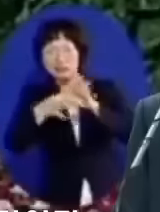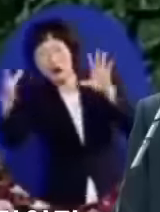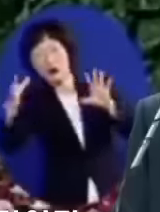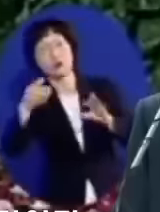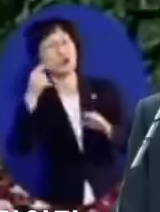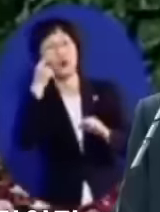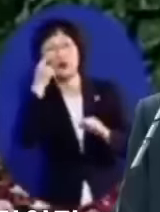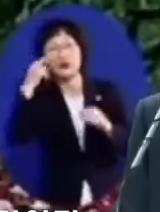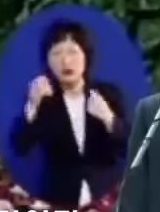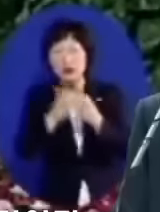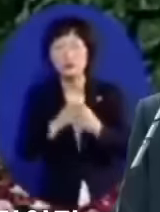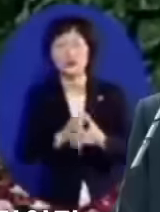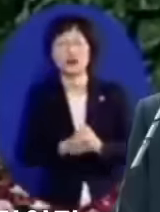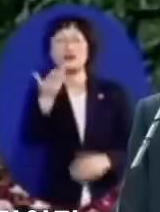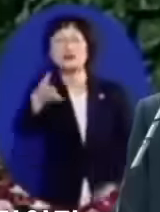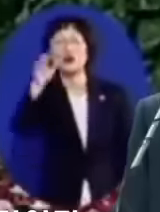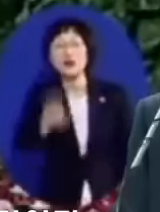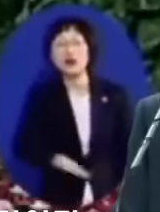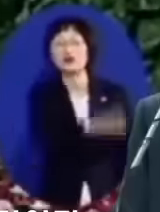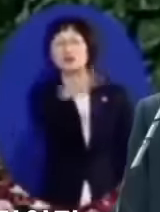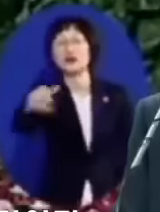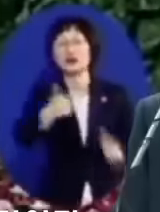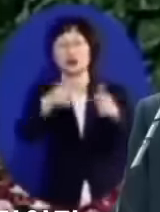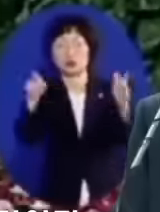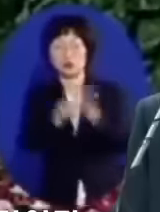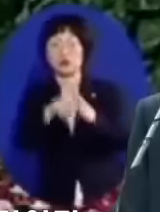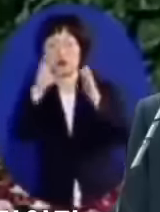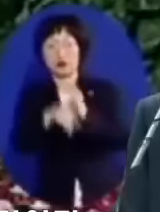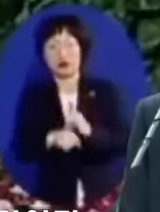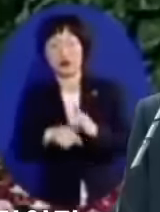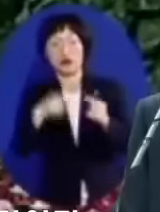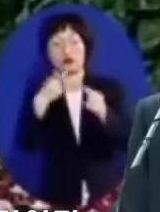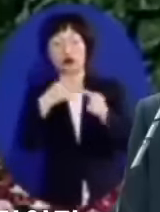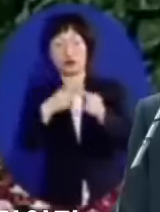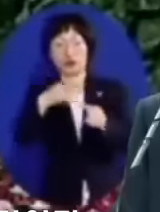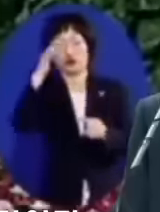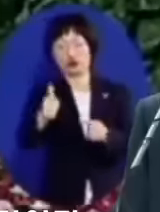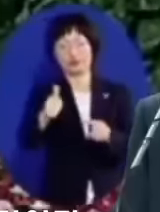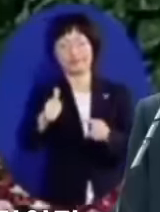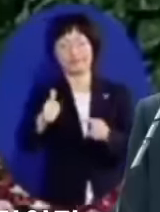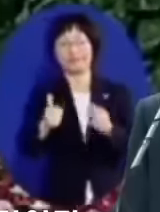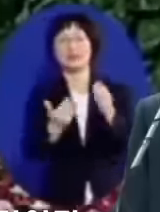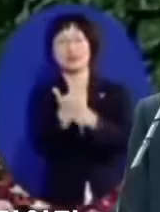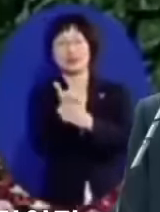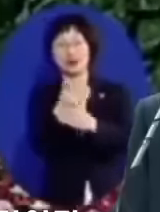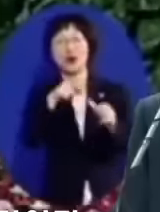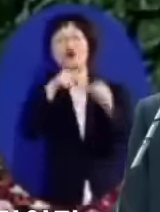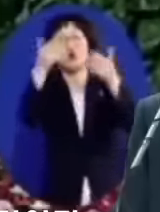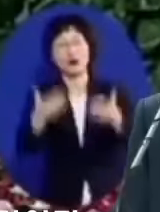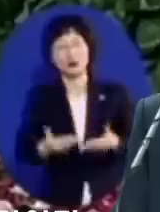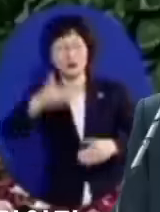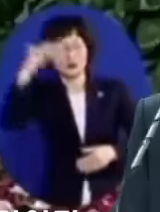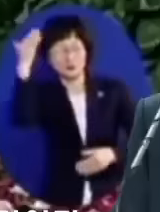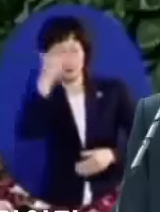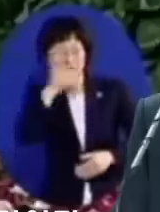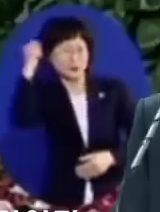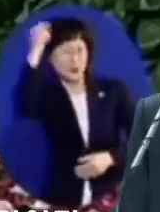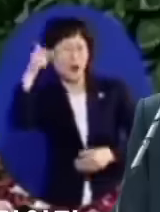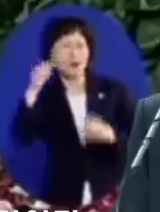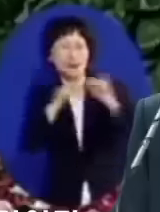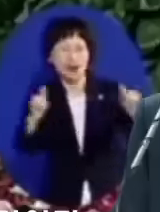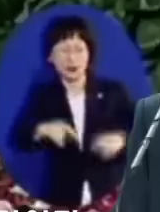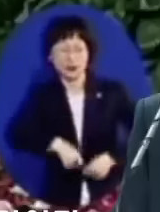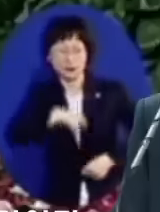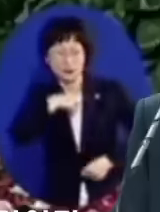것입니다. 그러나 우리가 예수를 믿을 때 둘째 주인이 생겼습니다. 구원받은 신령한 사람, 의와